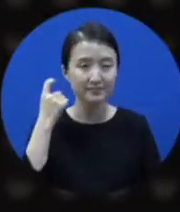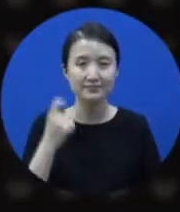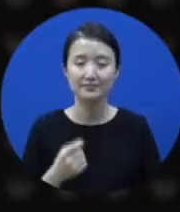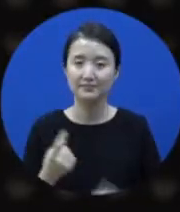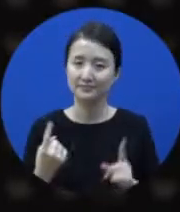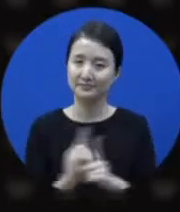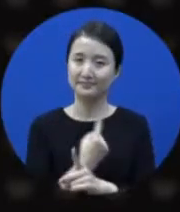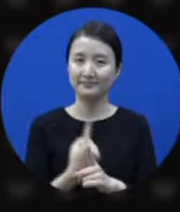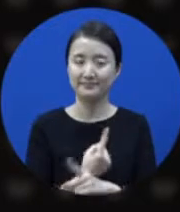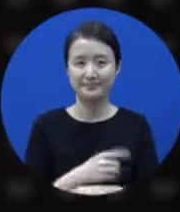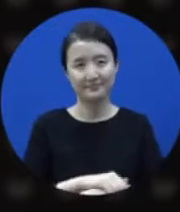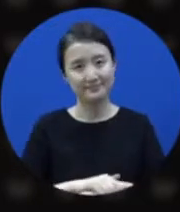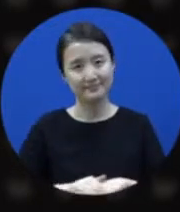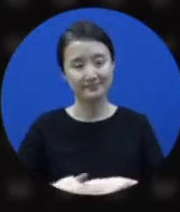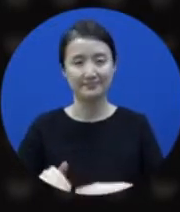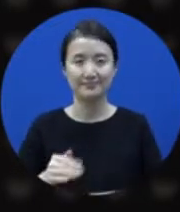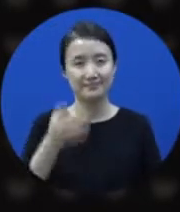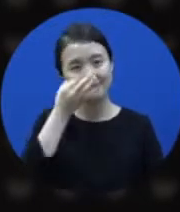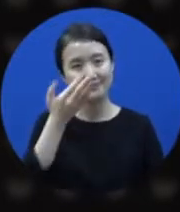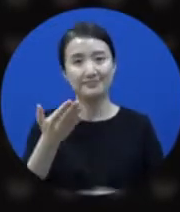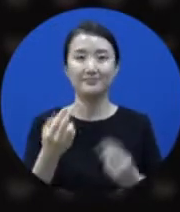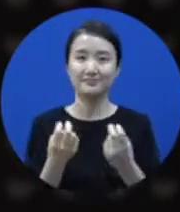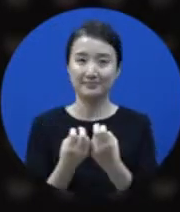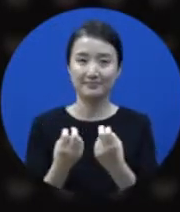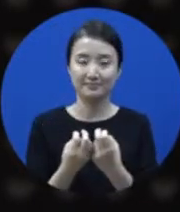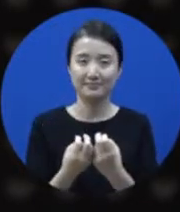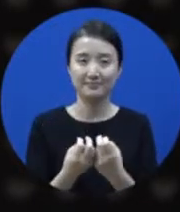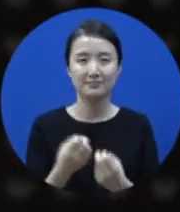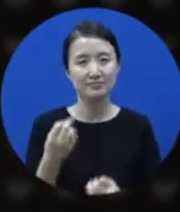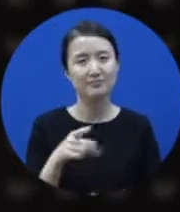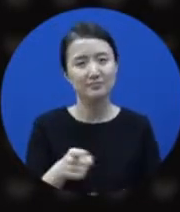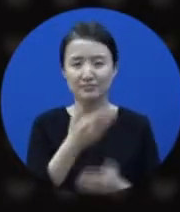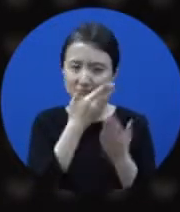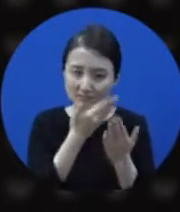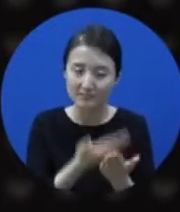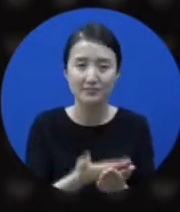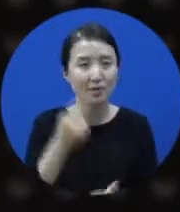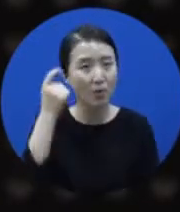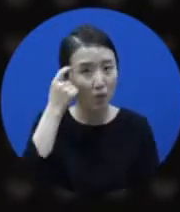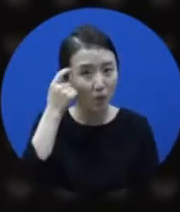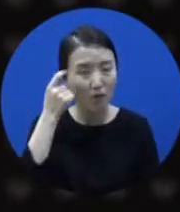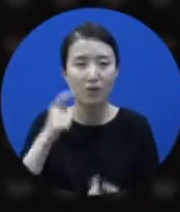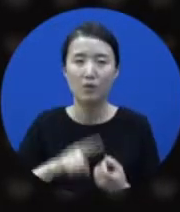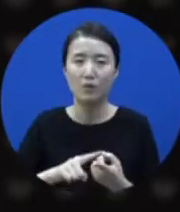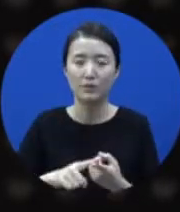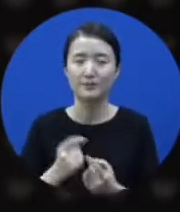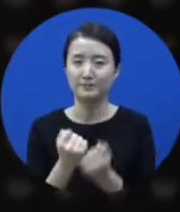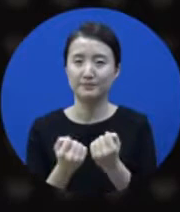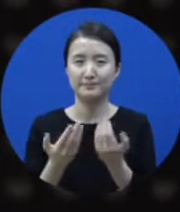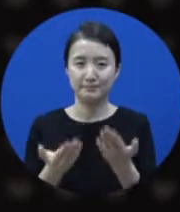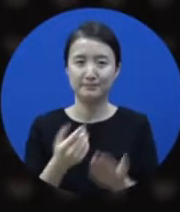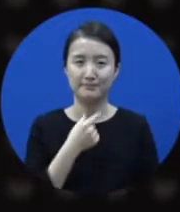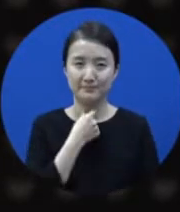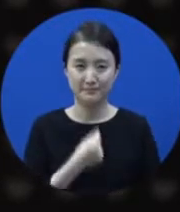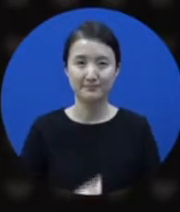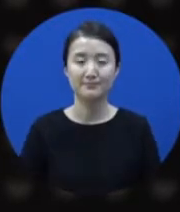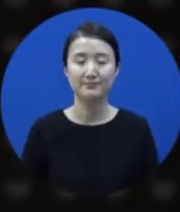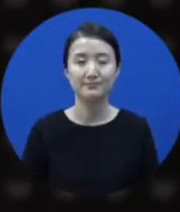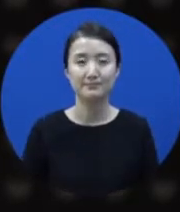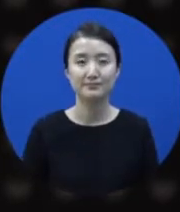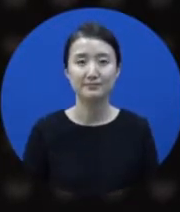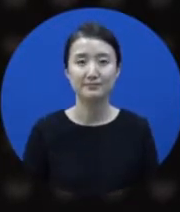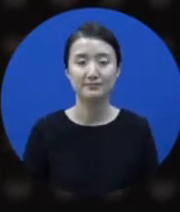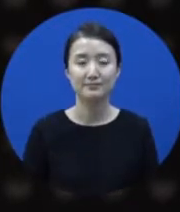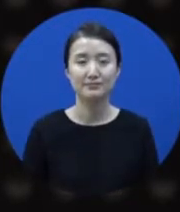주제로 이 목소리가 얼마나 중요한지에 대해서 여러분과 한번 얘기를 나눠볼까 합니다. 자,